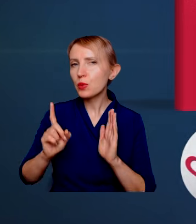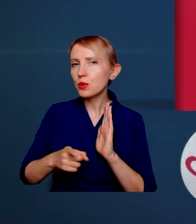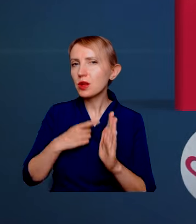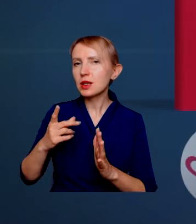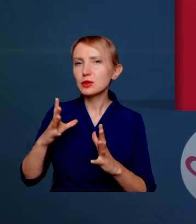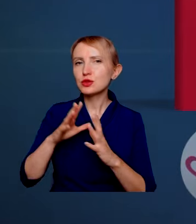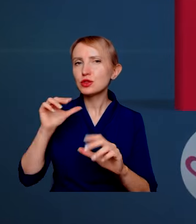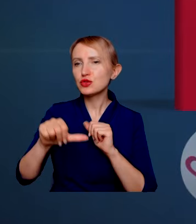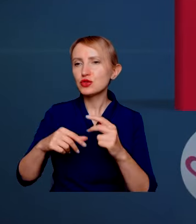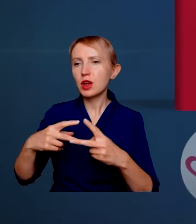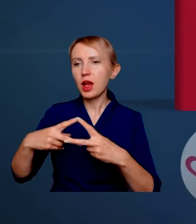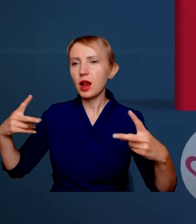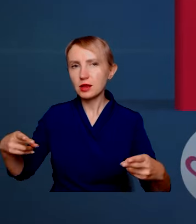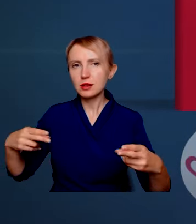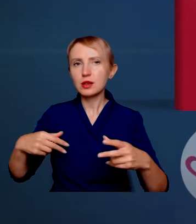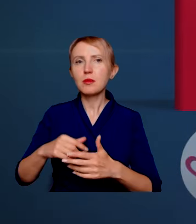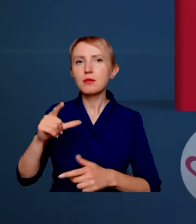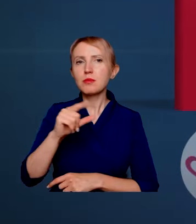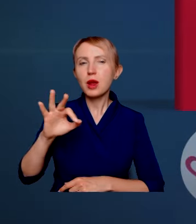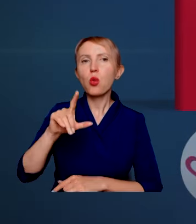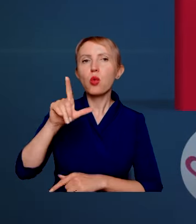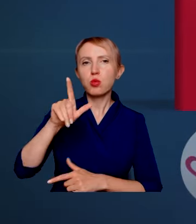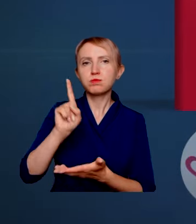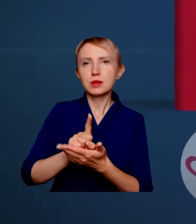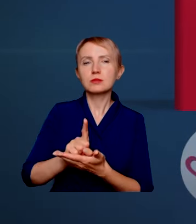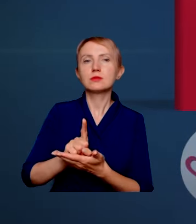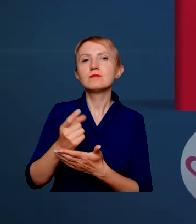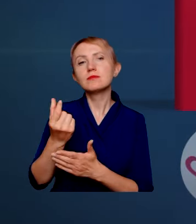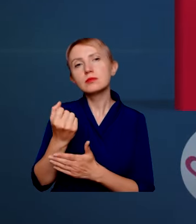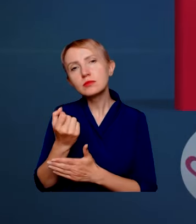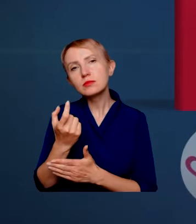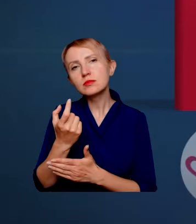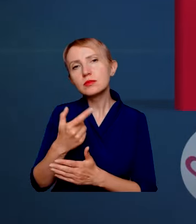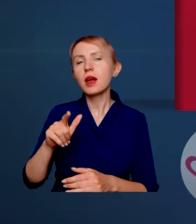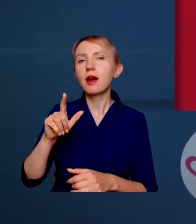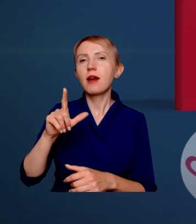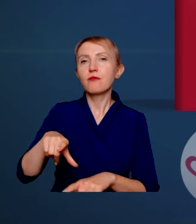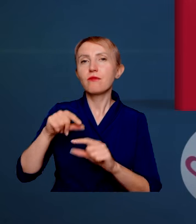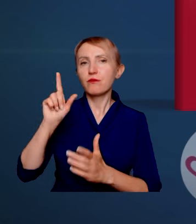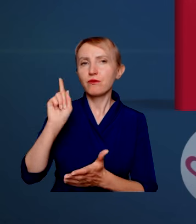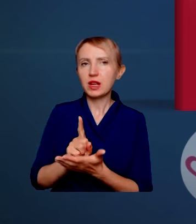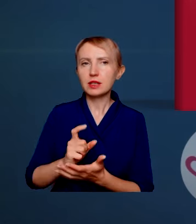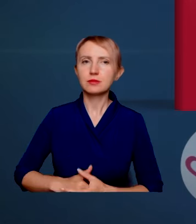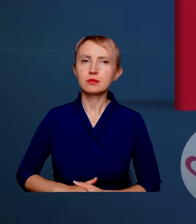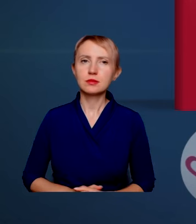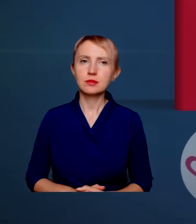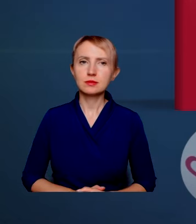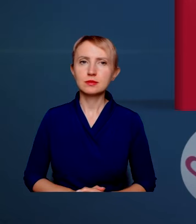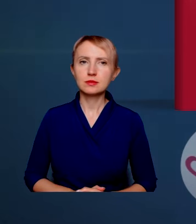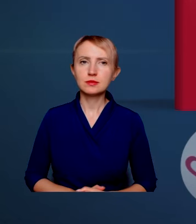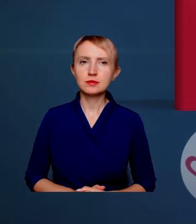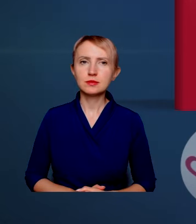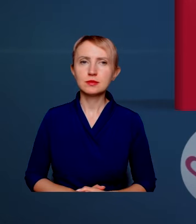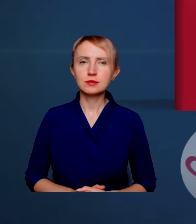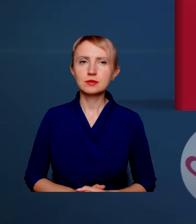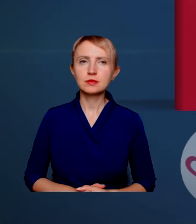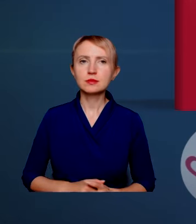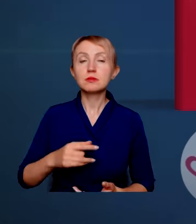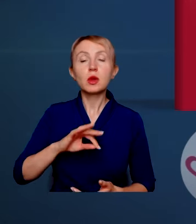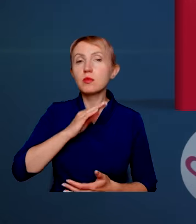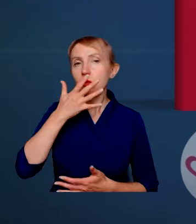lat Platformie udało się nieznacznie, ale jednak te wybory wygrać. To w moim przekonaniu jest